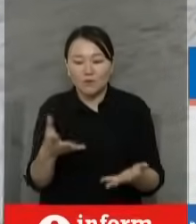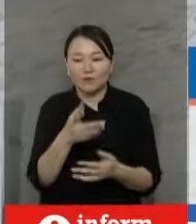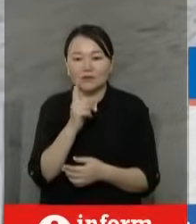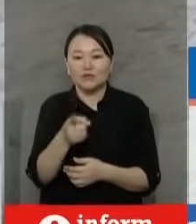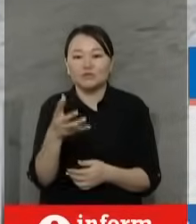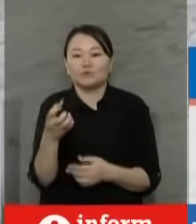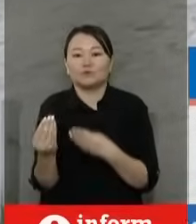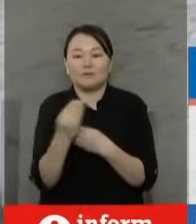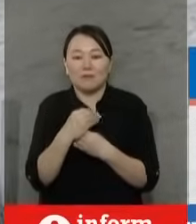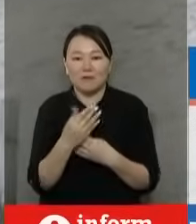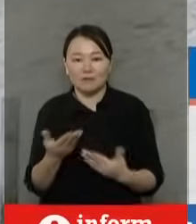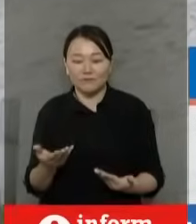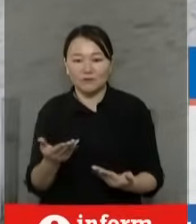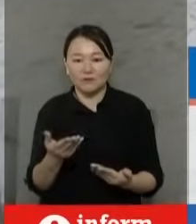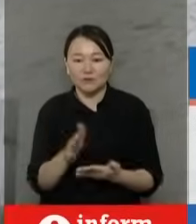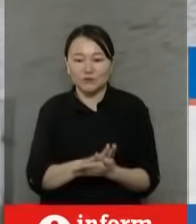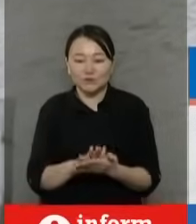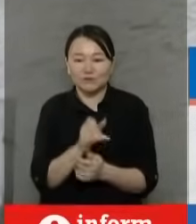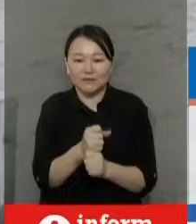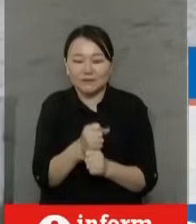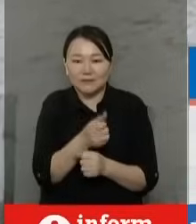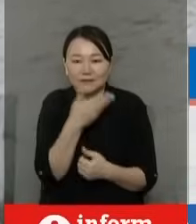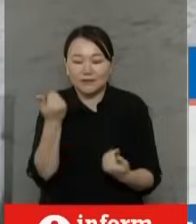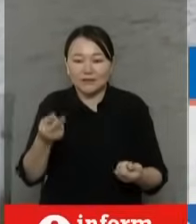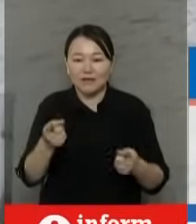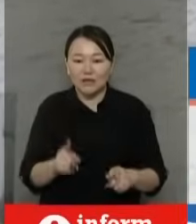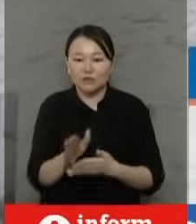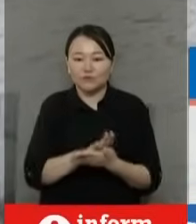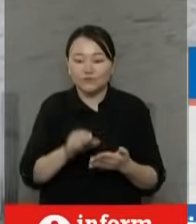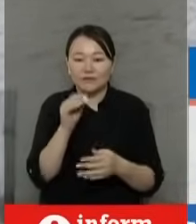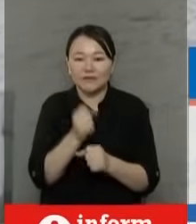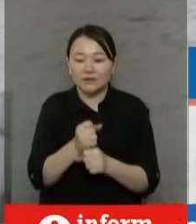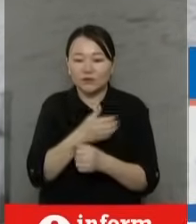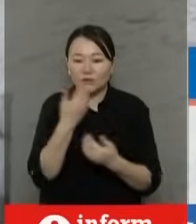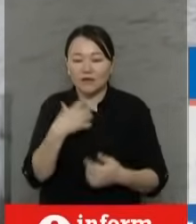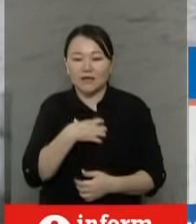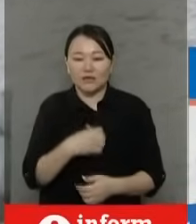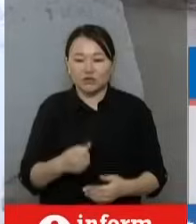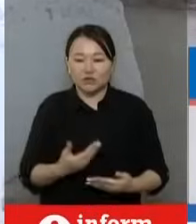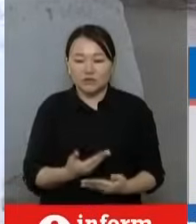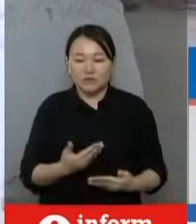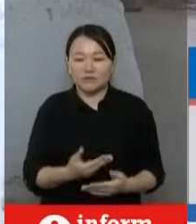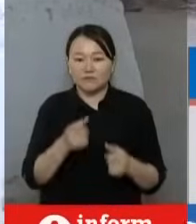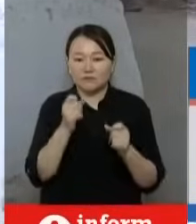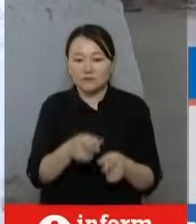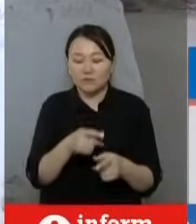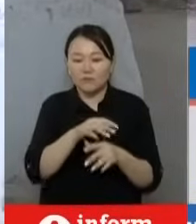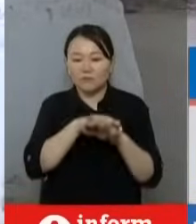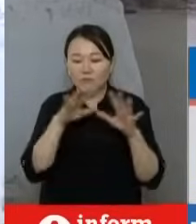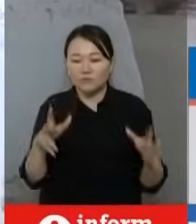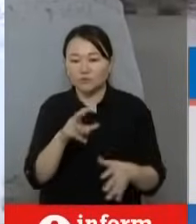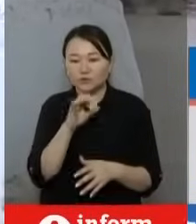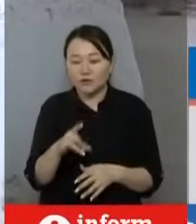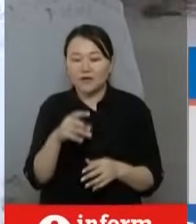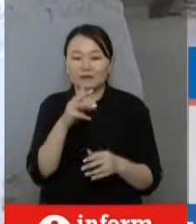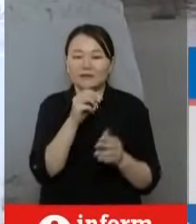1500. Но ничего не делается, вот реально ничего не делается. Надоело жить в свинарнике. Тарифы на свет, воду,